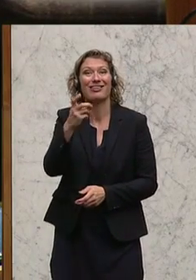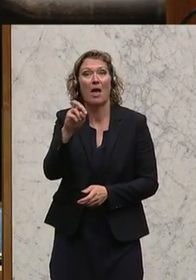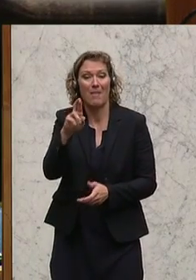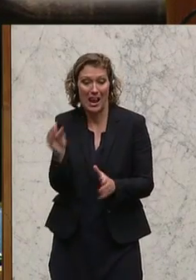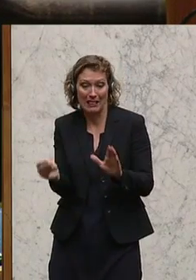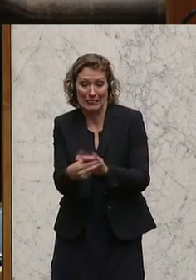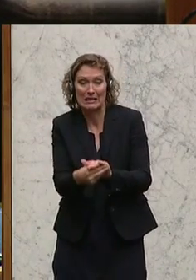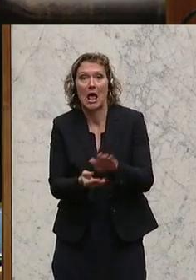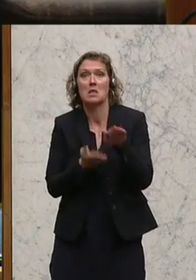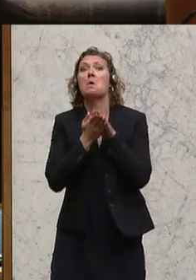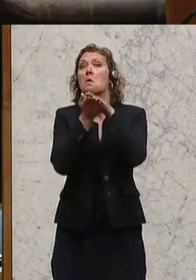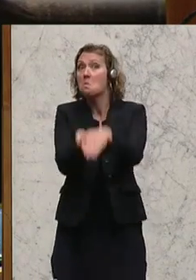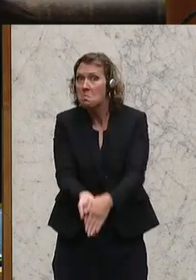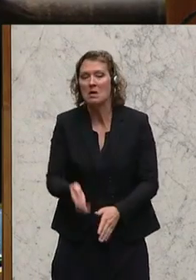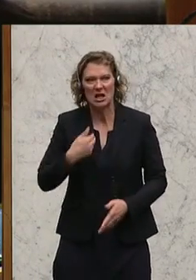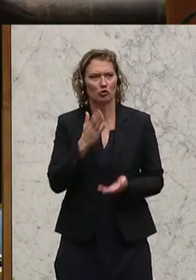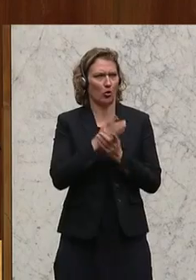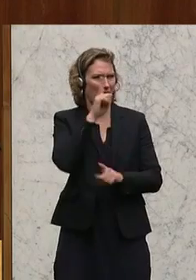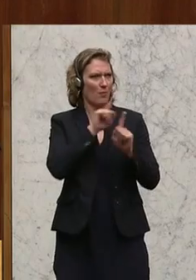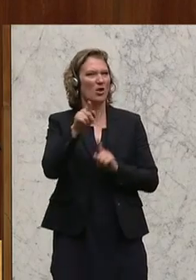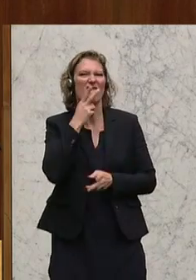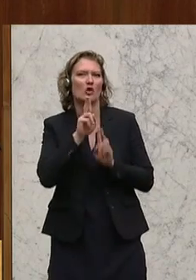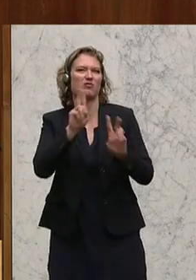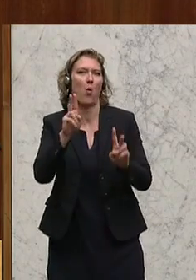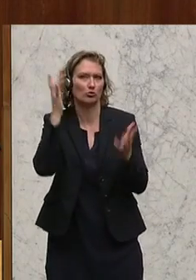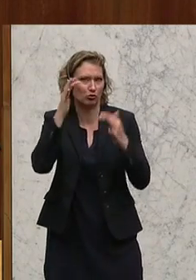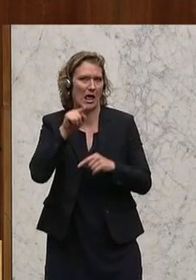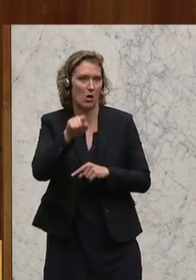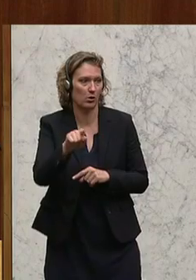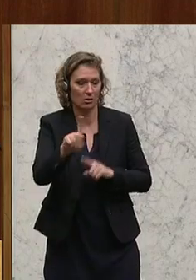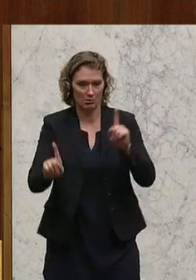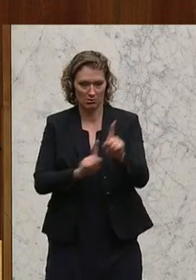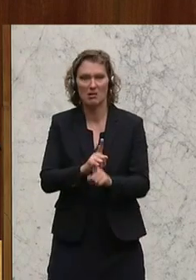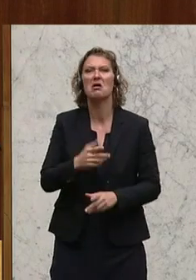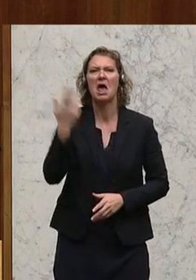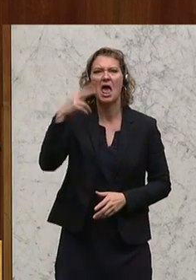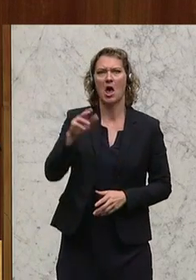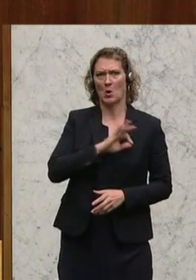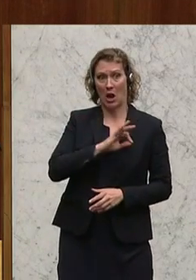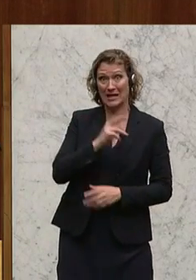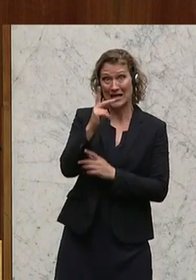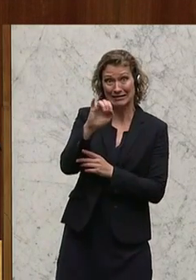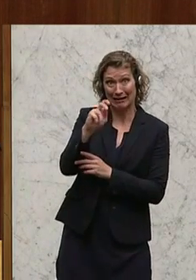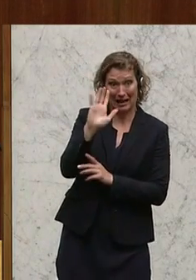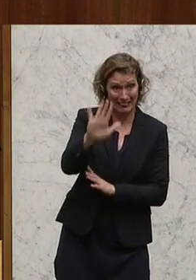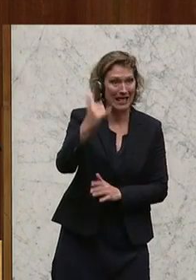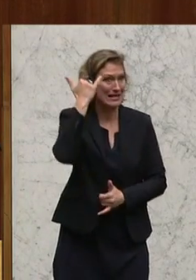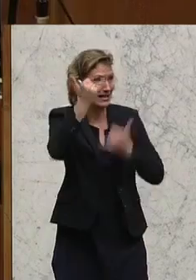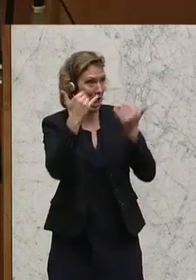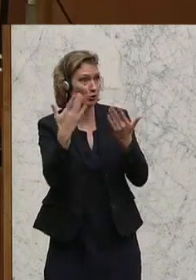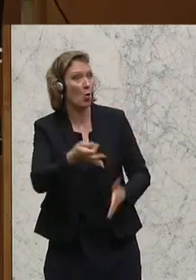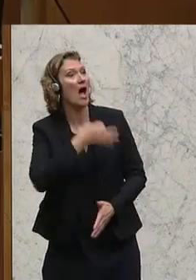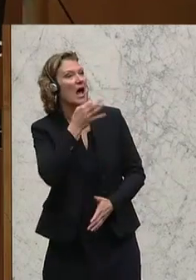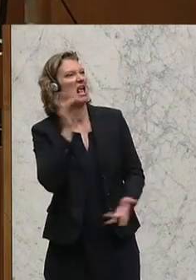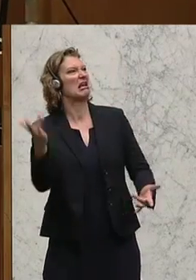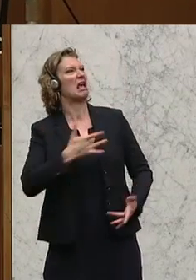eine Verschwörungstheorie, die von Seiten der FPÖ wieder aufgegangen wäre. Nicht, Herr Kollege Kickl, das wäre doch eine Verschwörungstheorie von Ihnen, dass